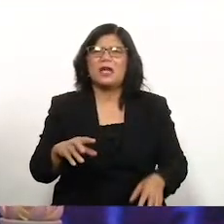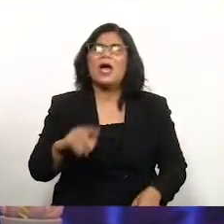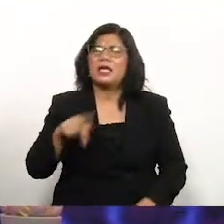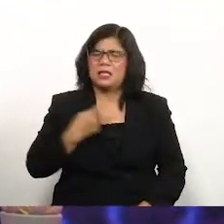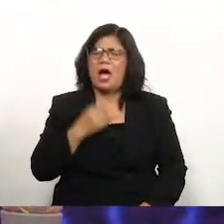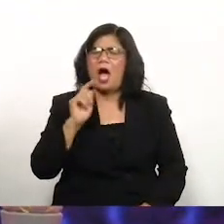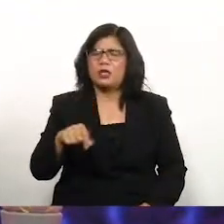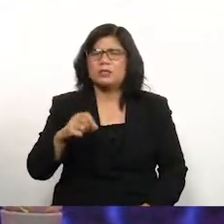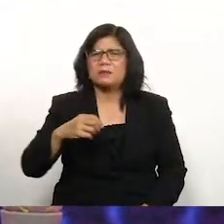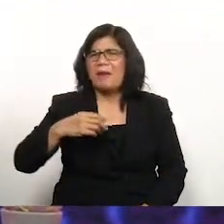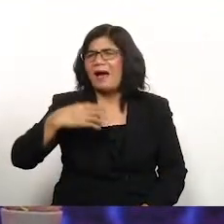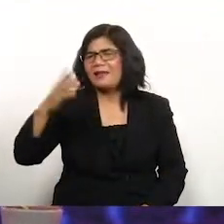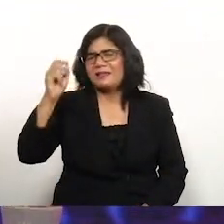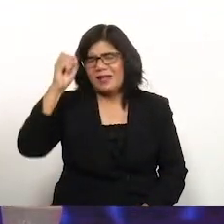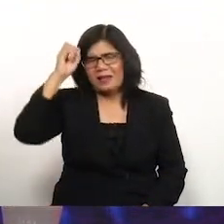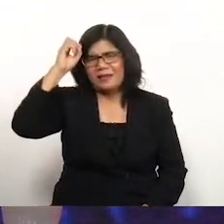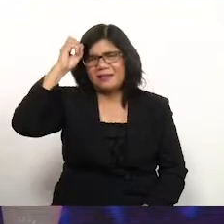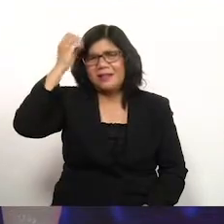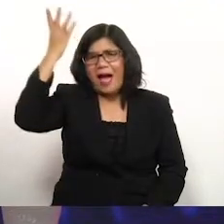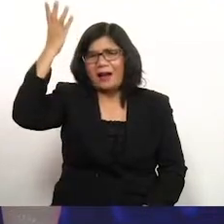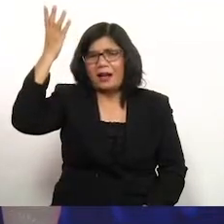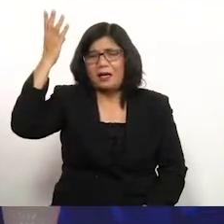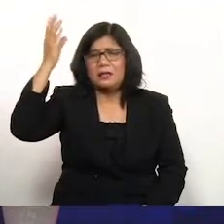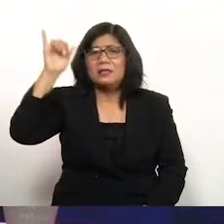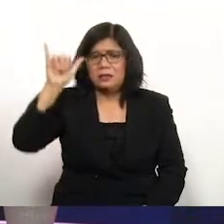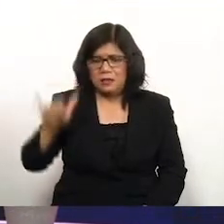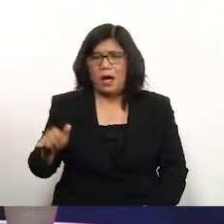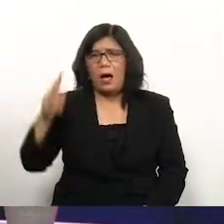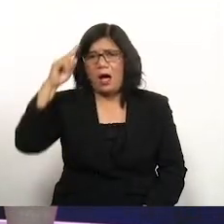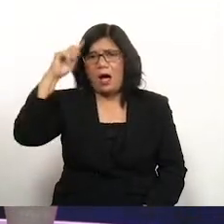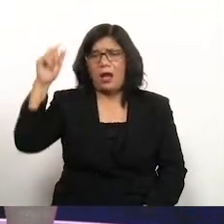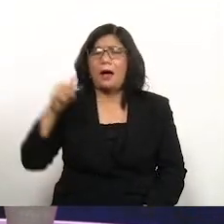Allah by ya